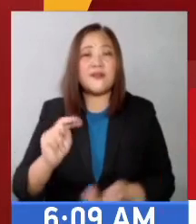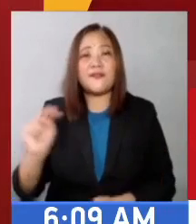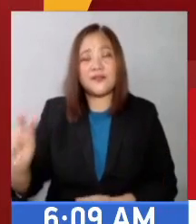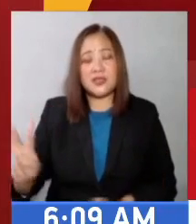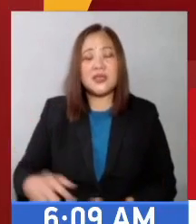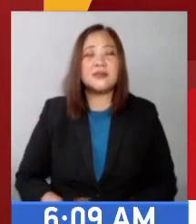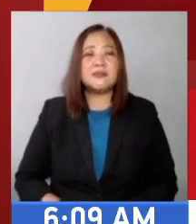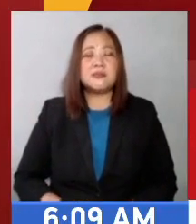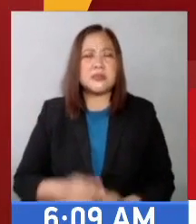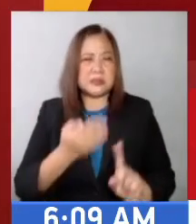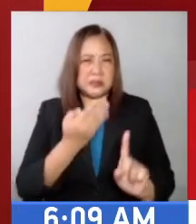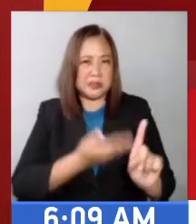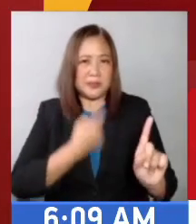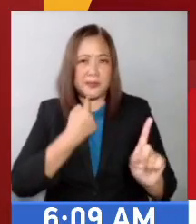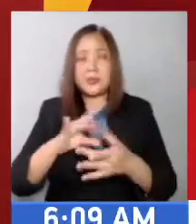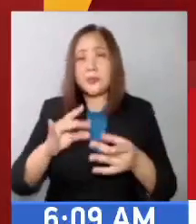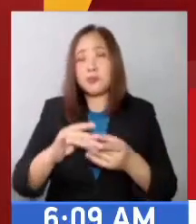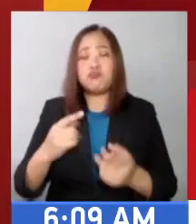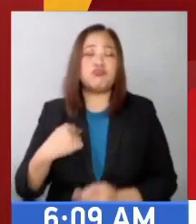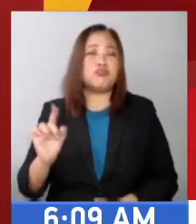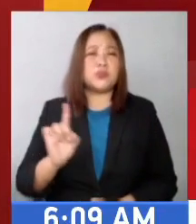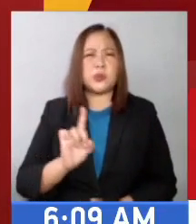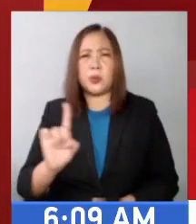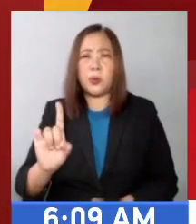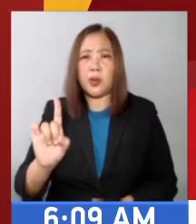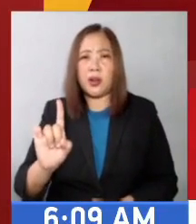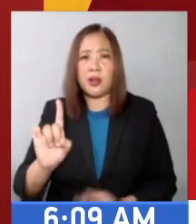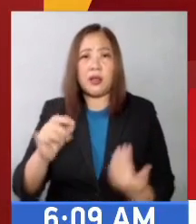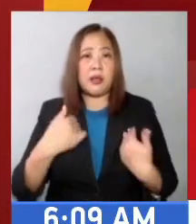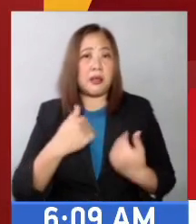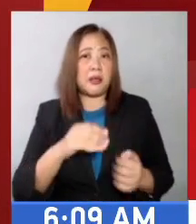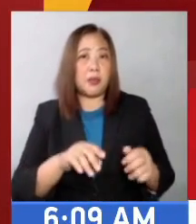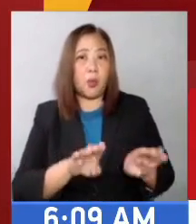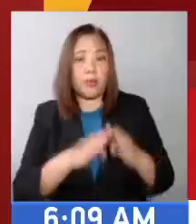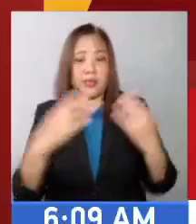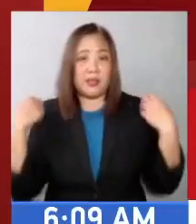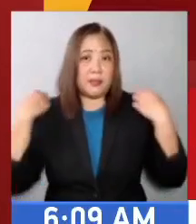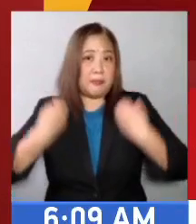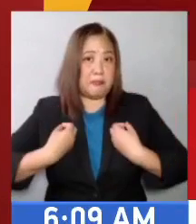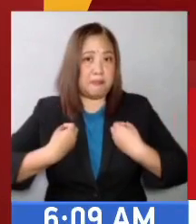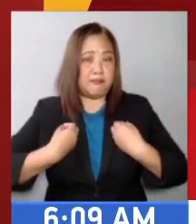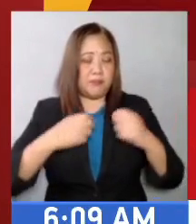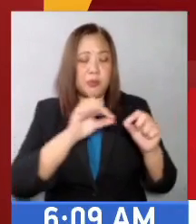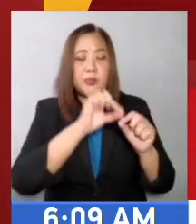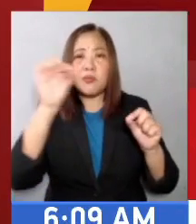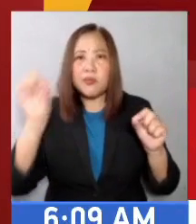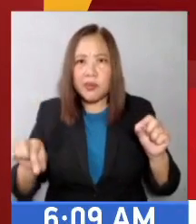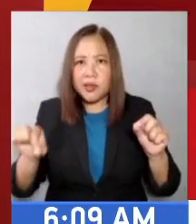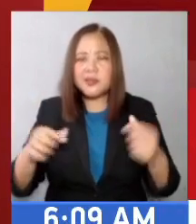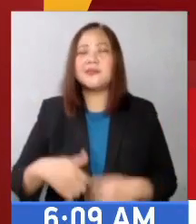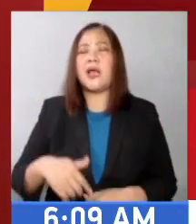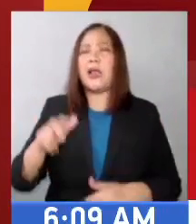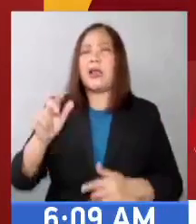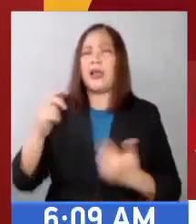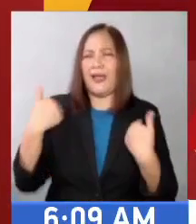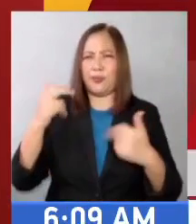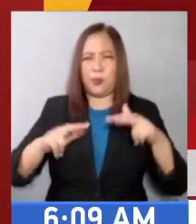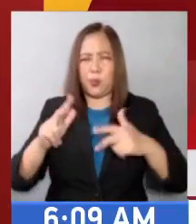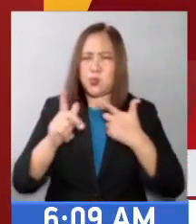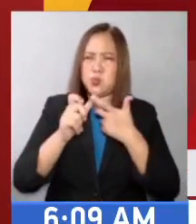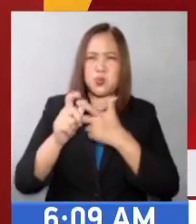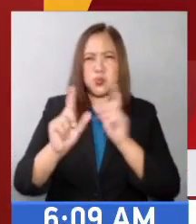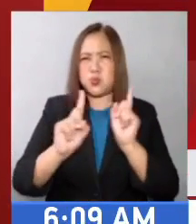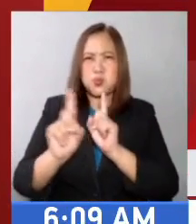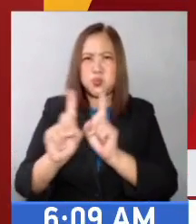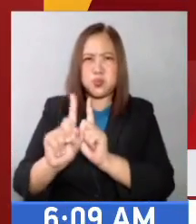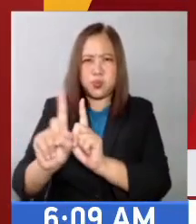pulisya, naglalakad lang daw siya nang buksan ni Espino ang kanyang backpack. Agad-agad nagkaroon ng komosyon, habulan na nakakot ng atensyon ng